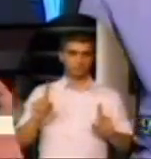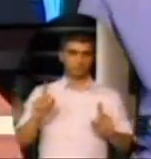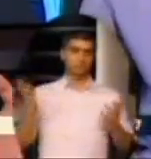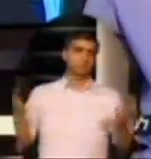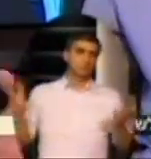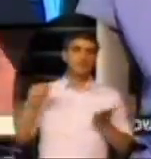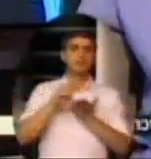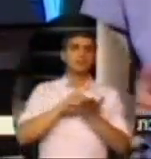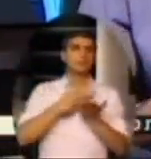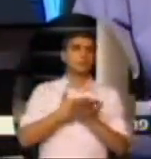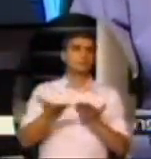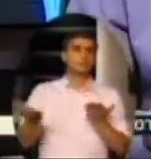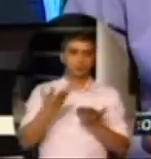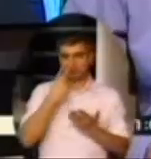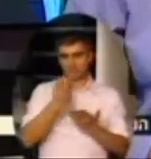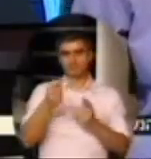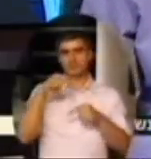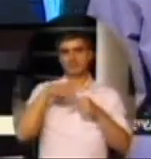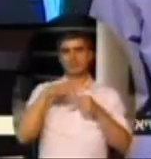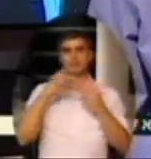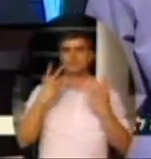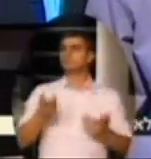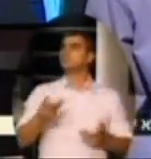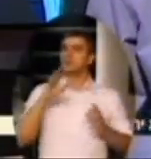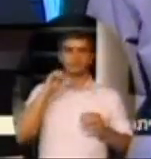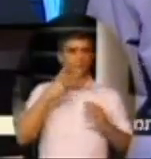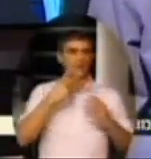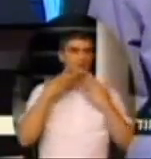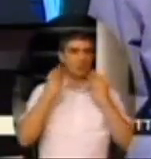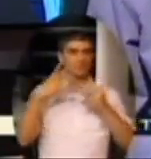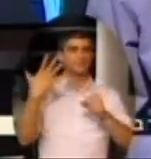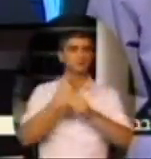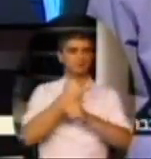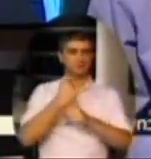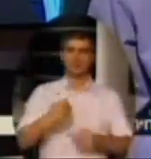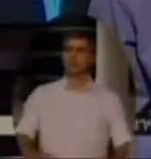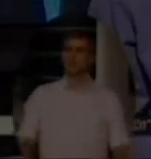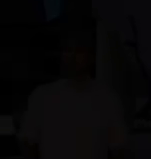הנתונים בשטח הם חיוביים זה בסדר משה פיגלין תודה רבה לך ובהצלחה בצלחה אה